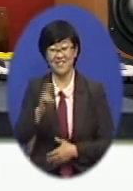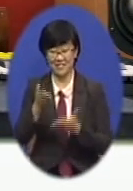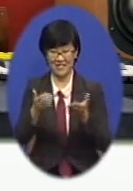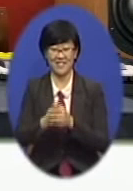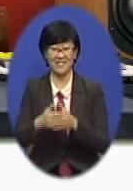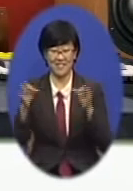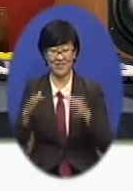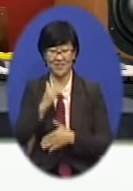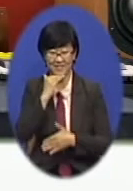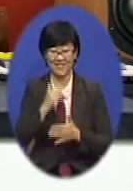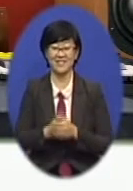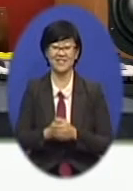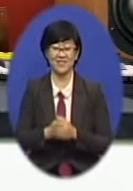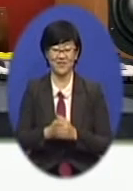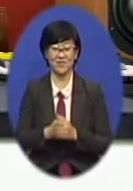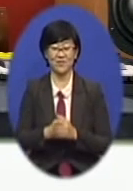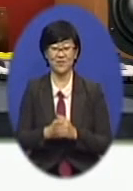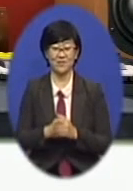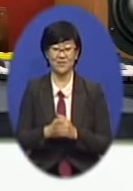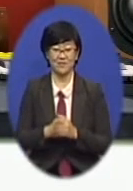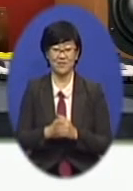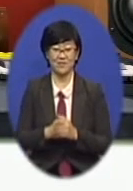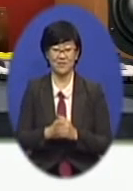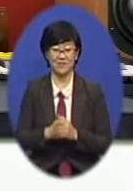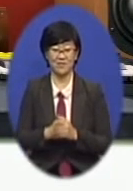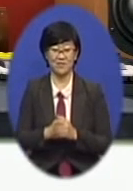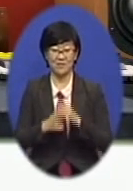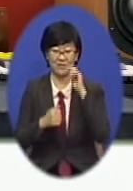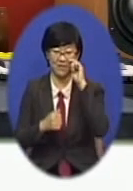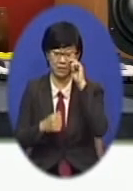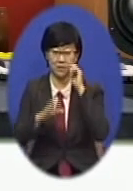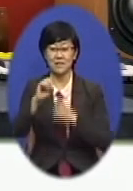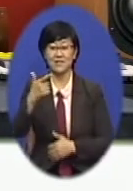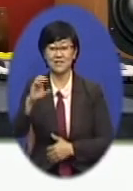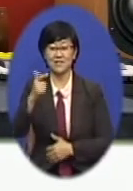네, 잠시만 기다려주시기 네. 바랍니다. ARS